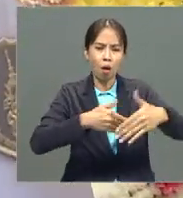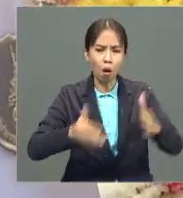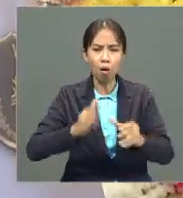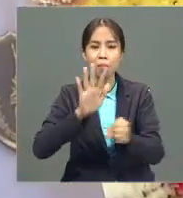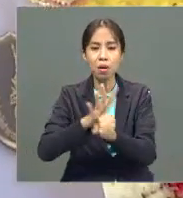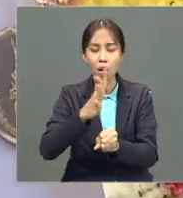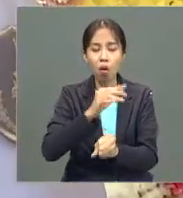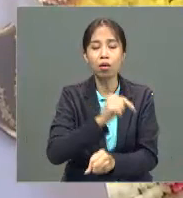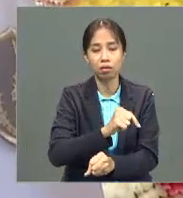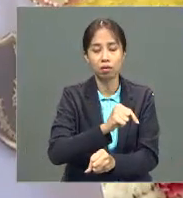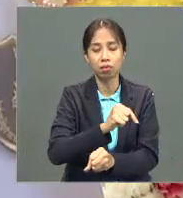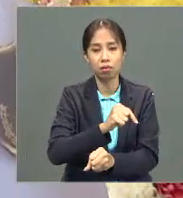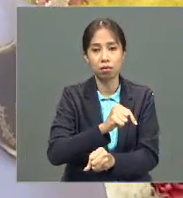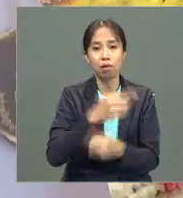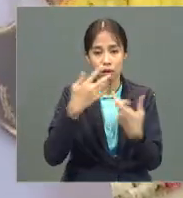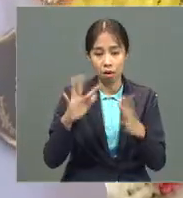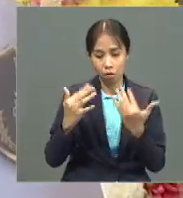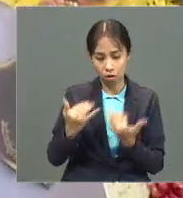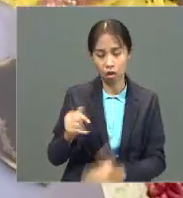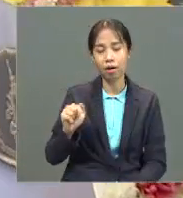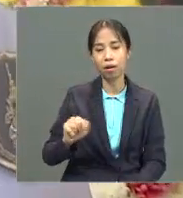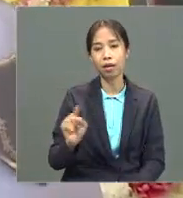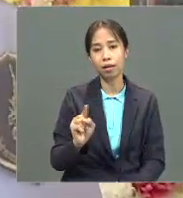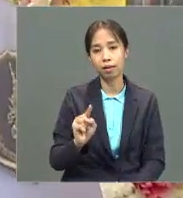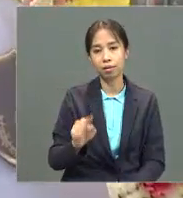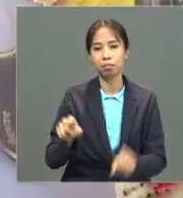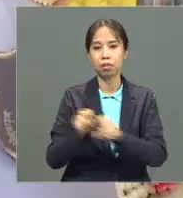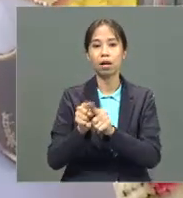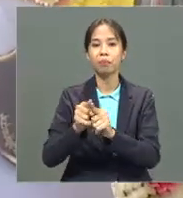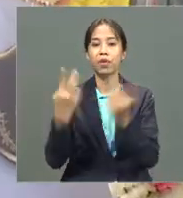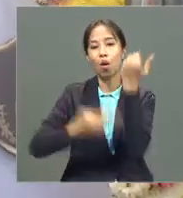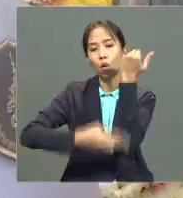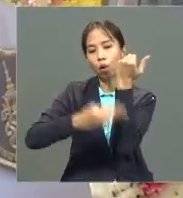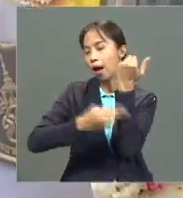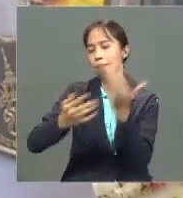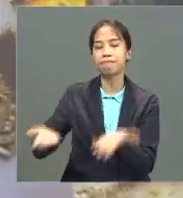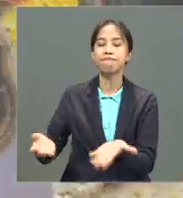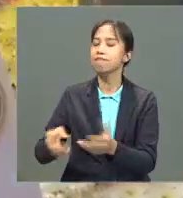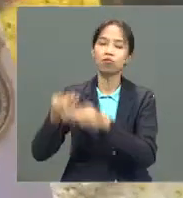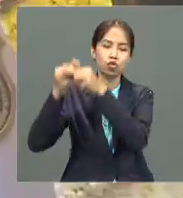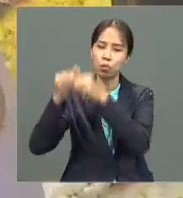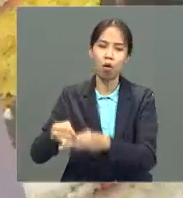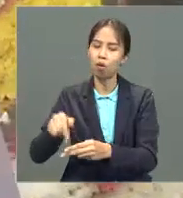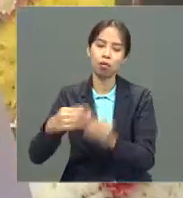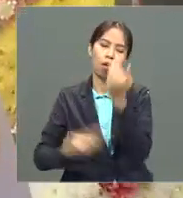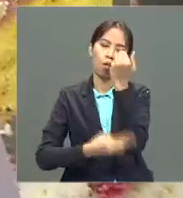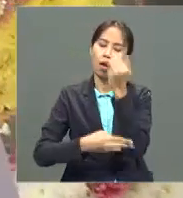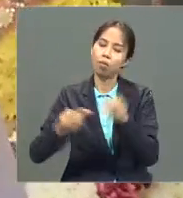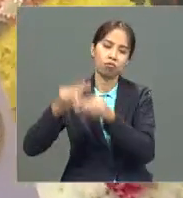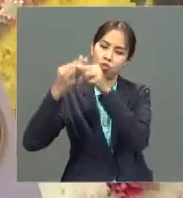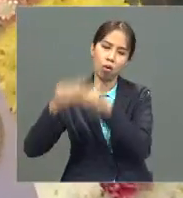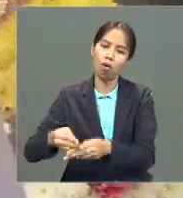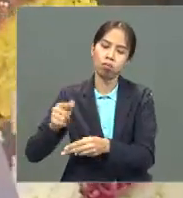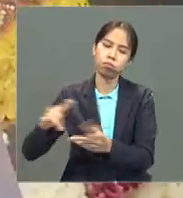อันนี้เขาอุตส่าห์อะไรอ่ะปิดโรงแรมเลยนะฮะปิดโรงแรมเลยจ่ายงบประมาณทุกอย่างอะไรของเขา